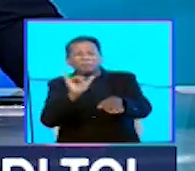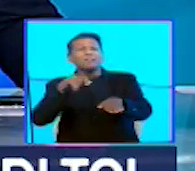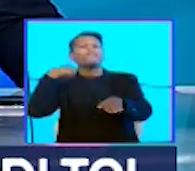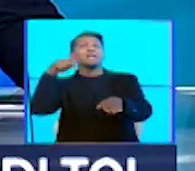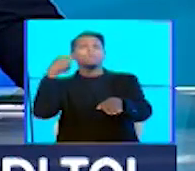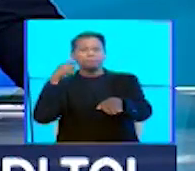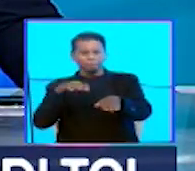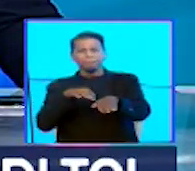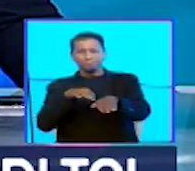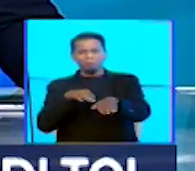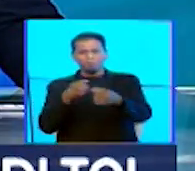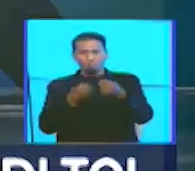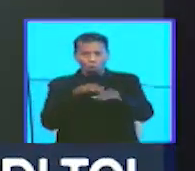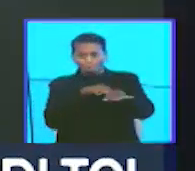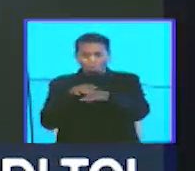peringatan.